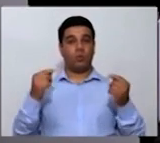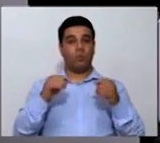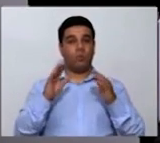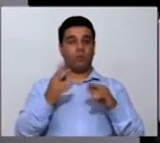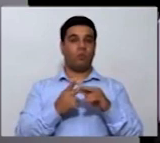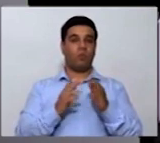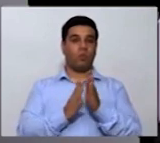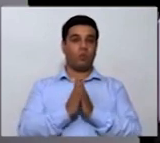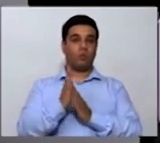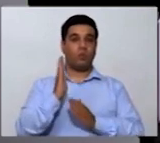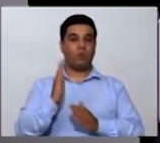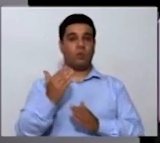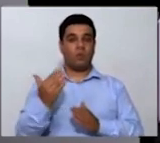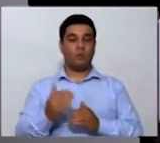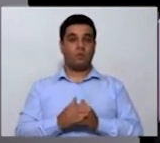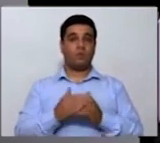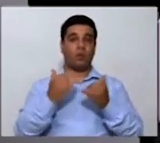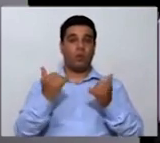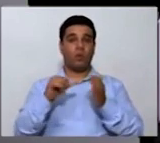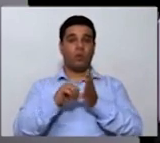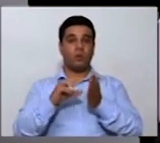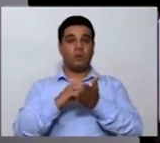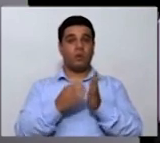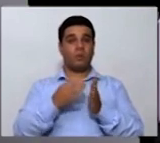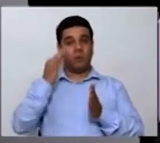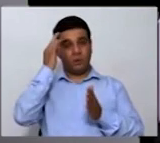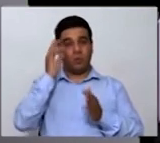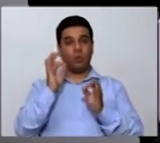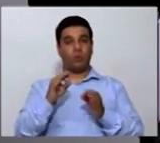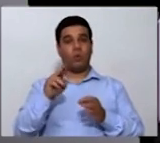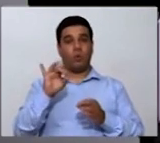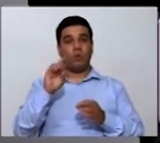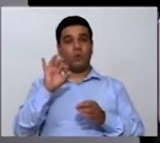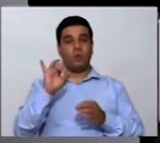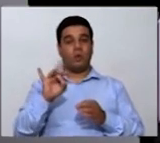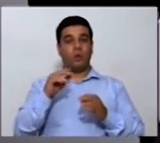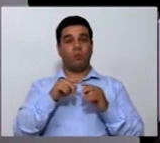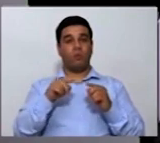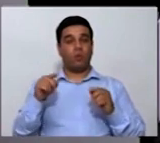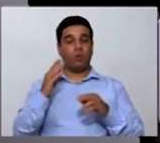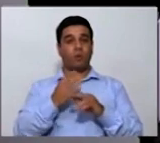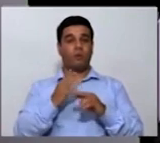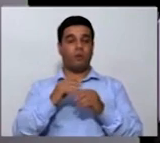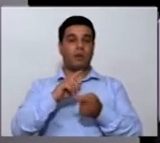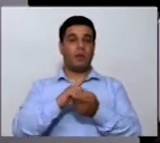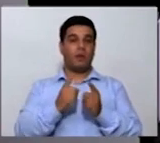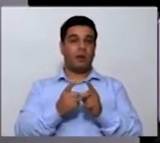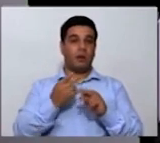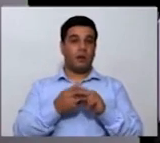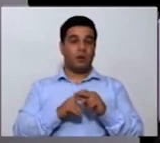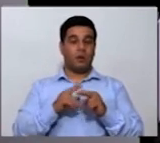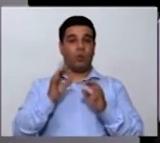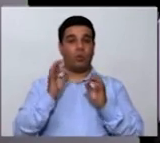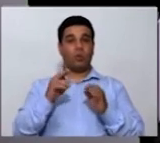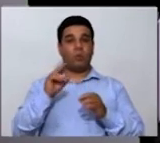unda o'suvchi bo'ladi. Keling, 6-sinf esaligiga to'g'ri proporsional miqdorlar bor edi va teskari proporsional miqdorlar.